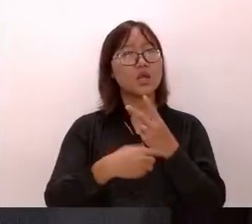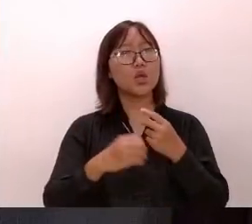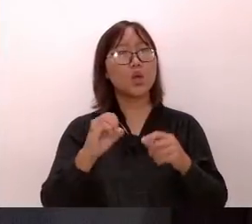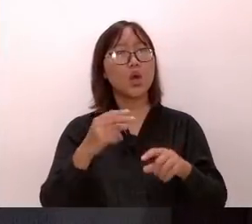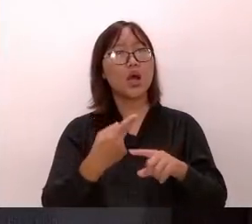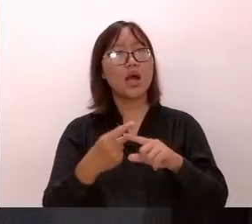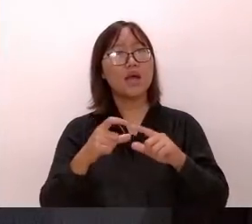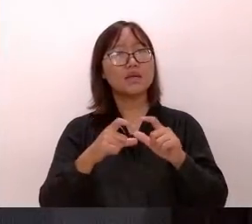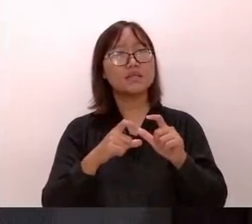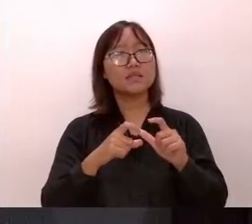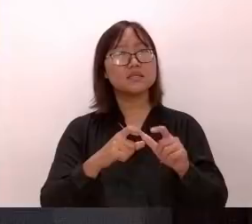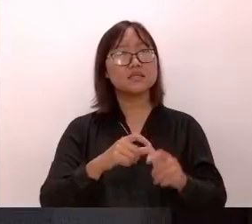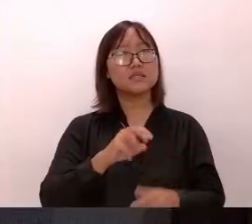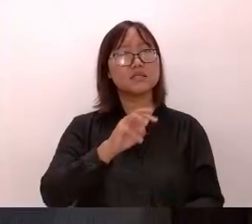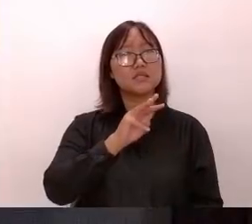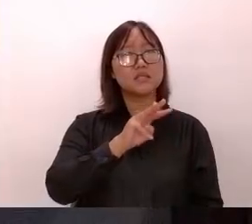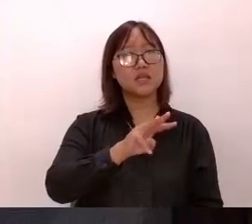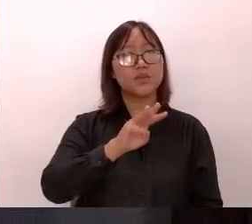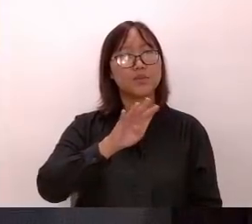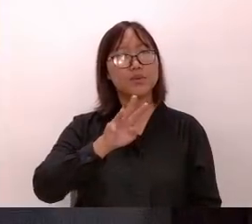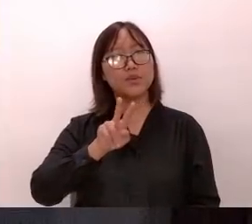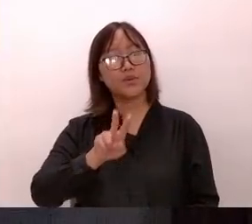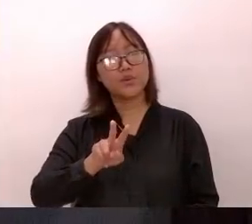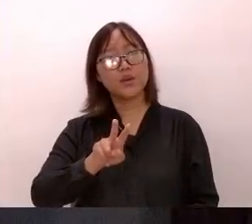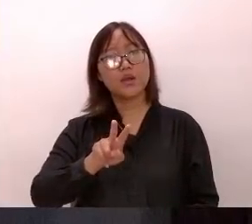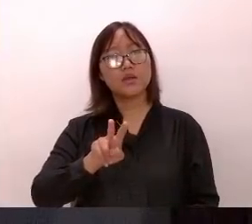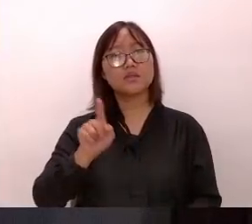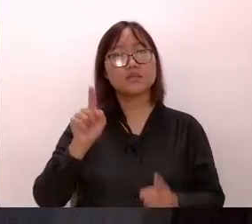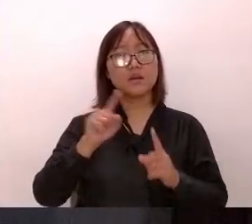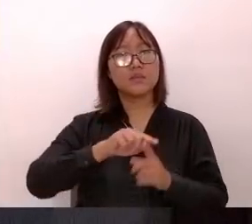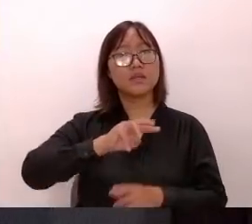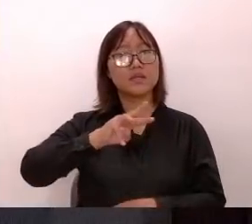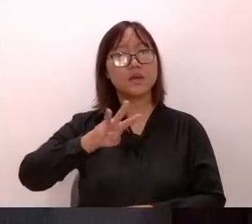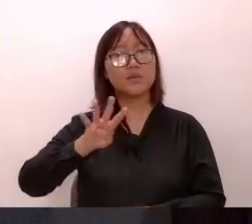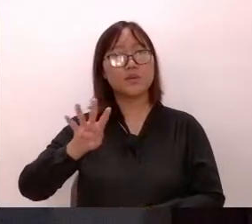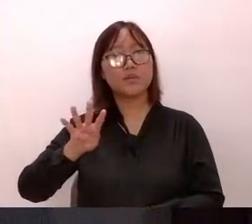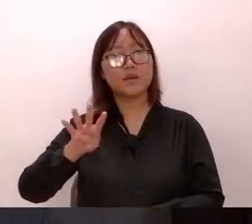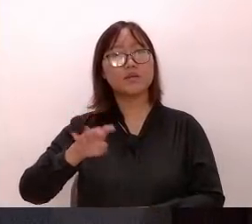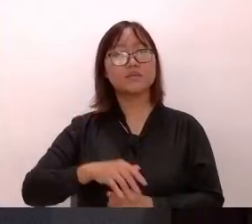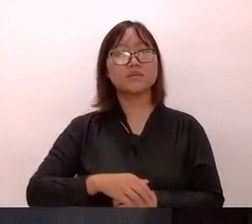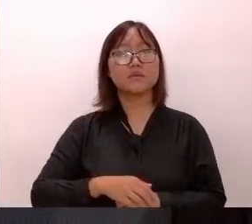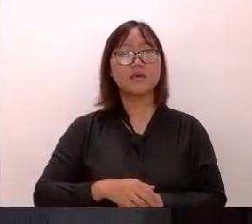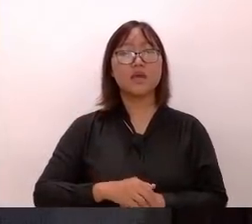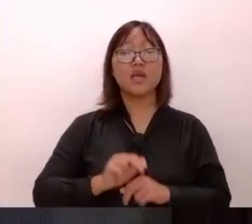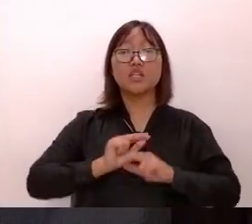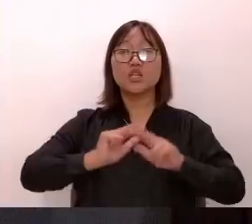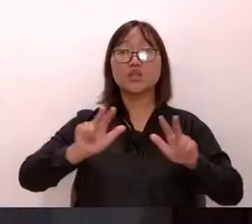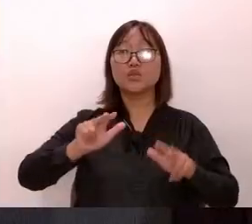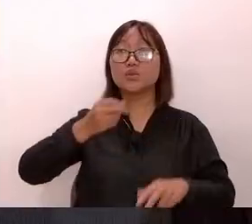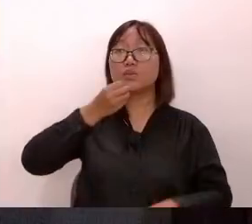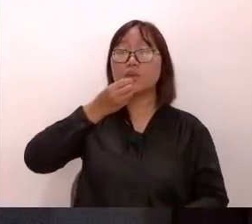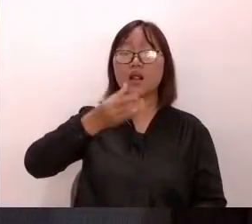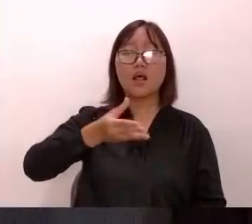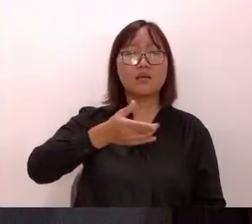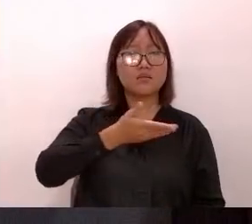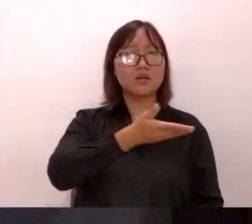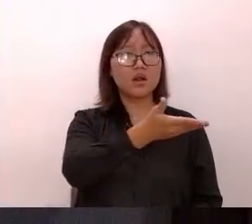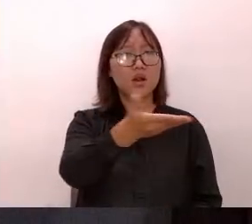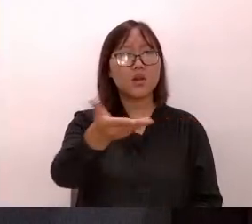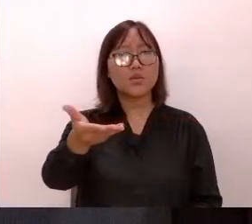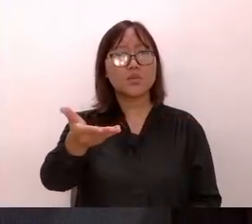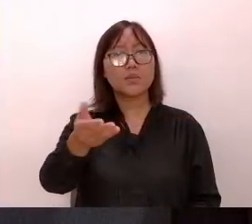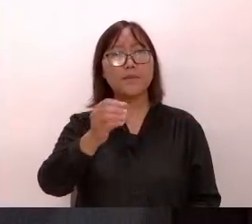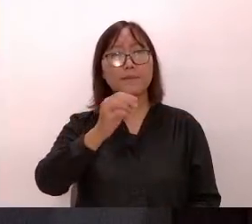konteks perayaan ekaristi perjamuan terakhir Yesus mengaku memberi perintah yang baru padamu Hendaklah kamu saling